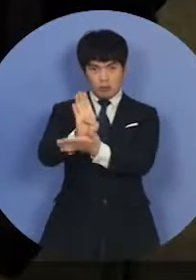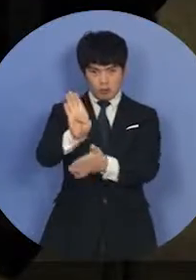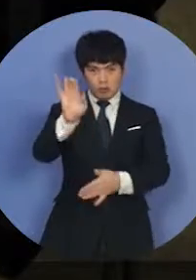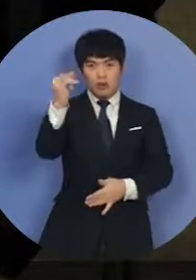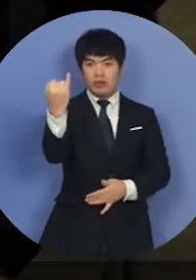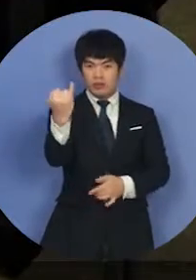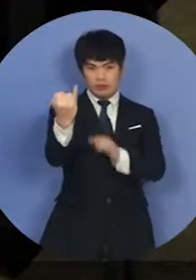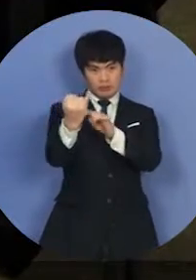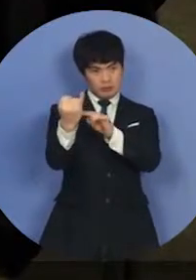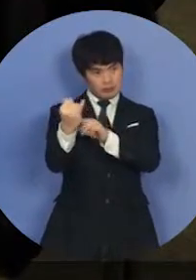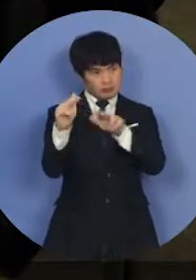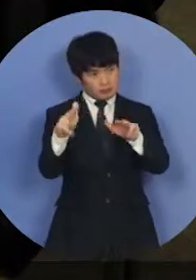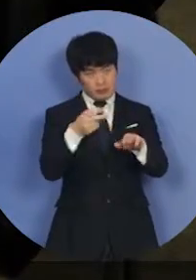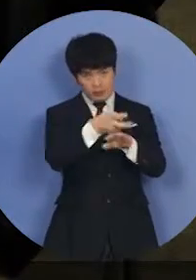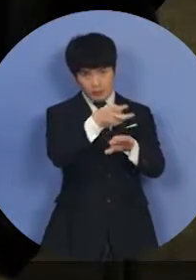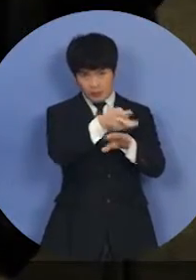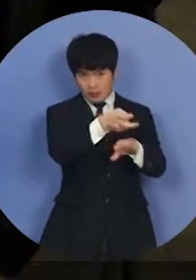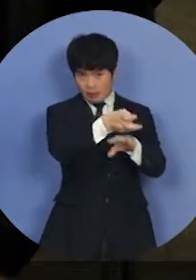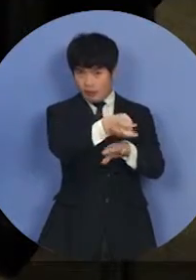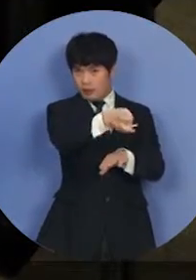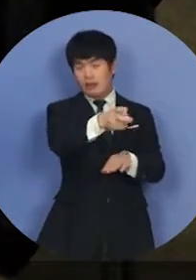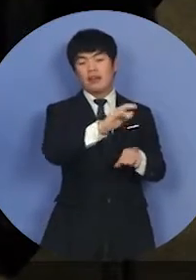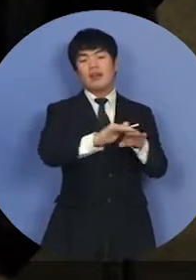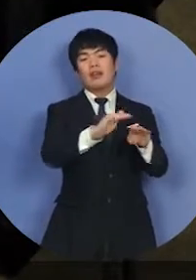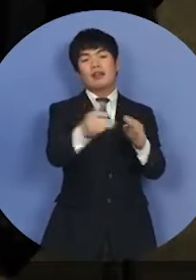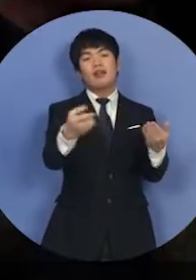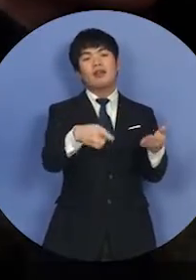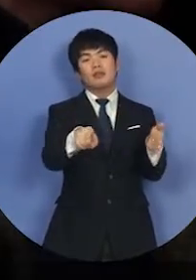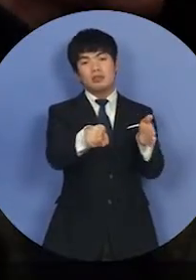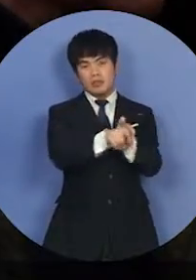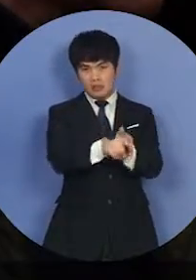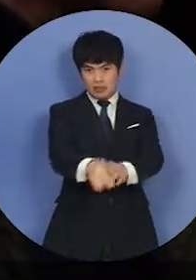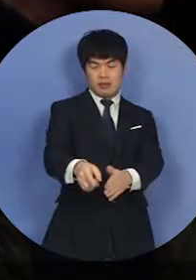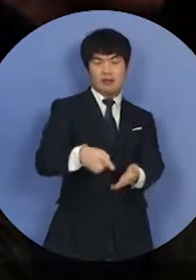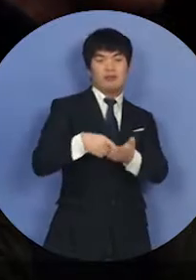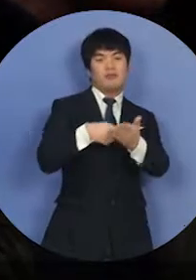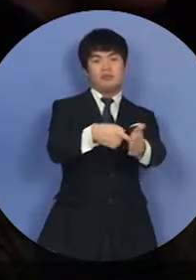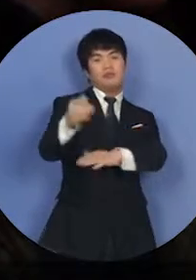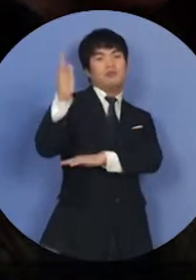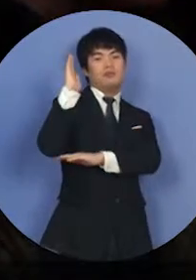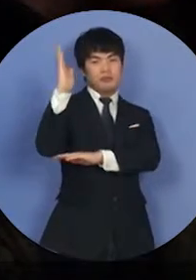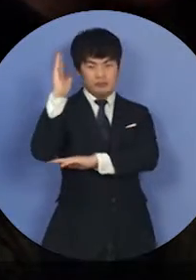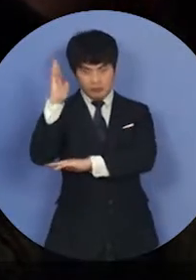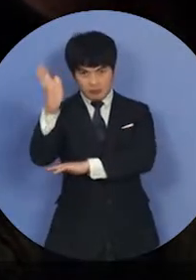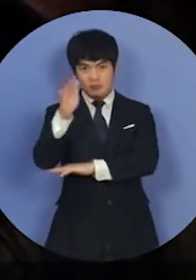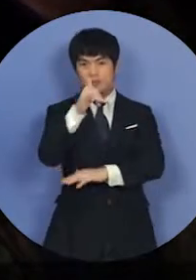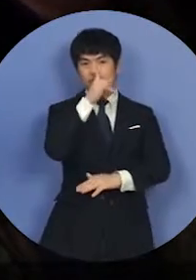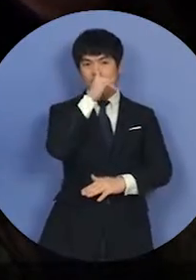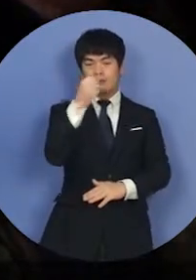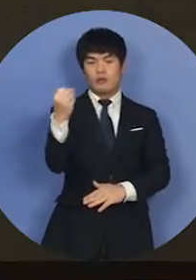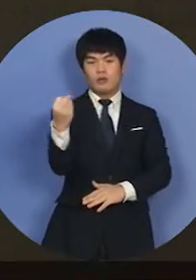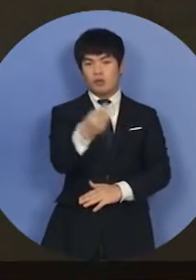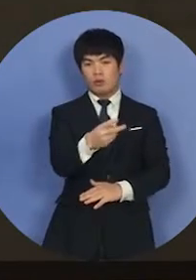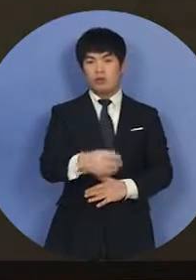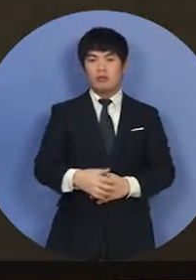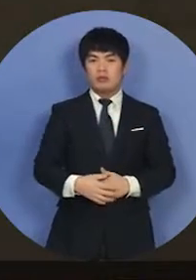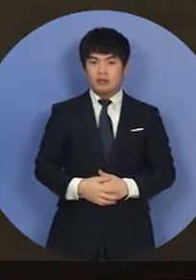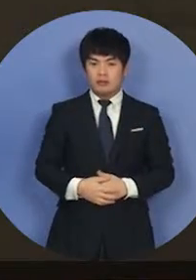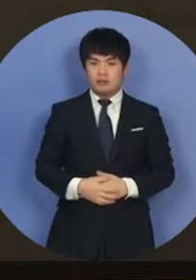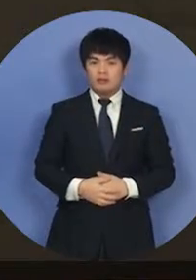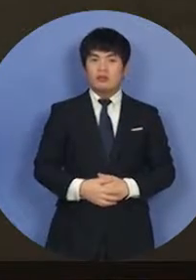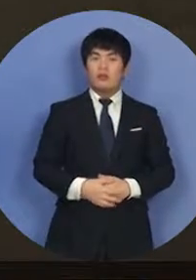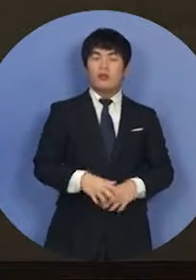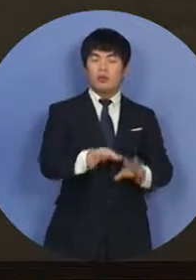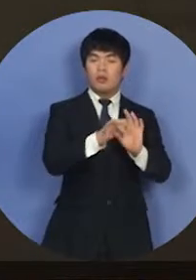소비자가 바라본 천안 시내버스 친절도 향상을 위한 개선방안 모색 이란 주제 발제를 시작으로 단국대